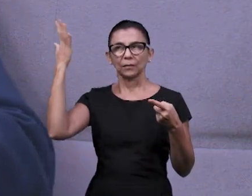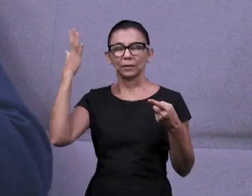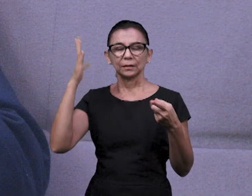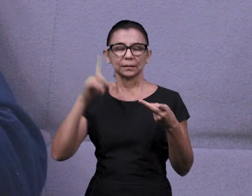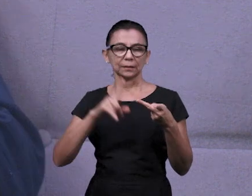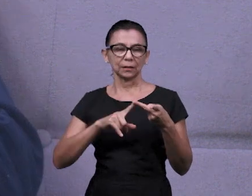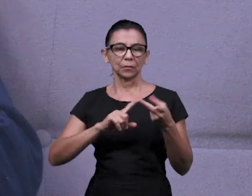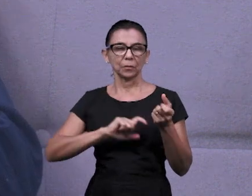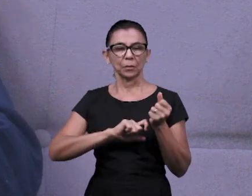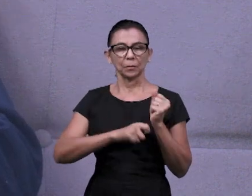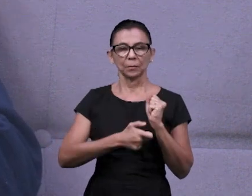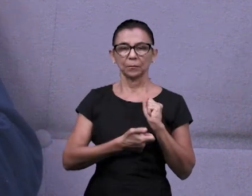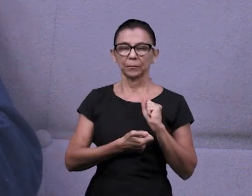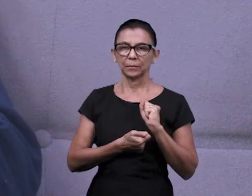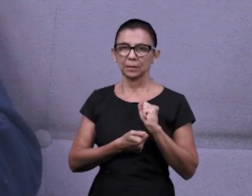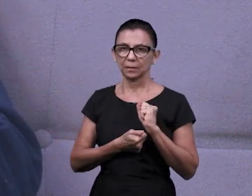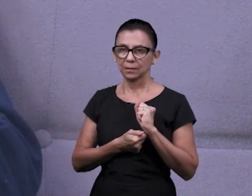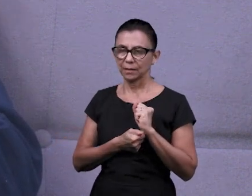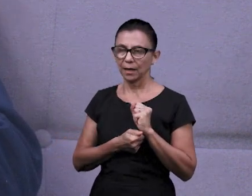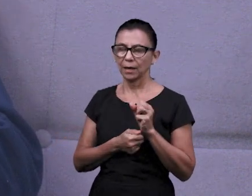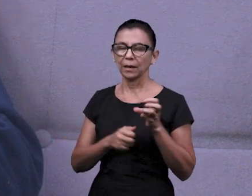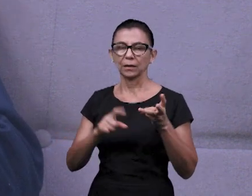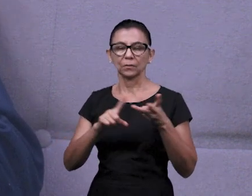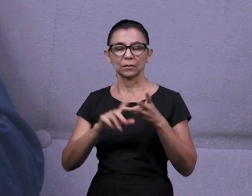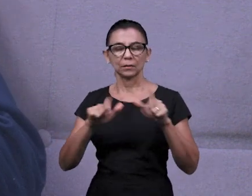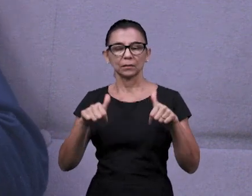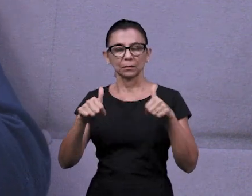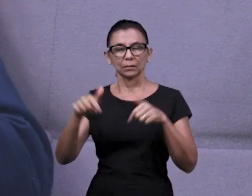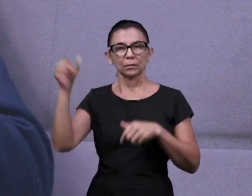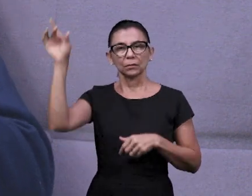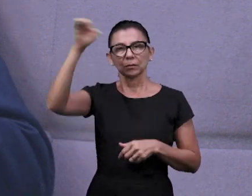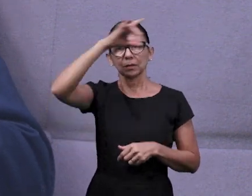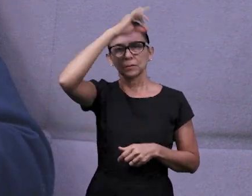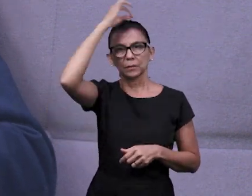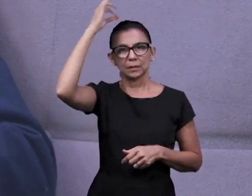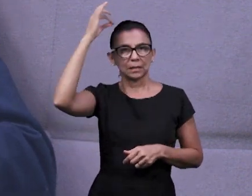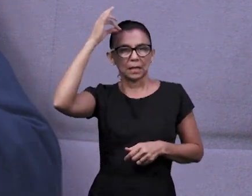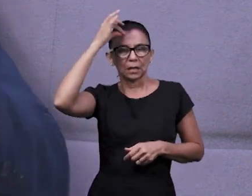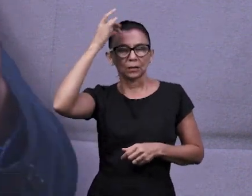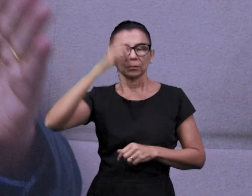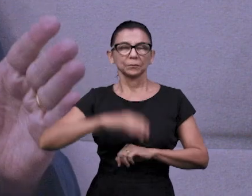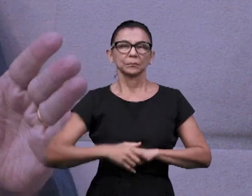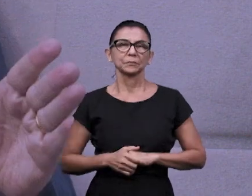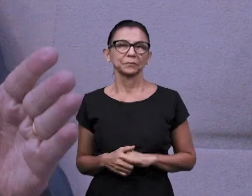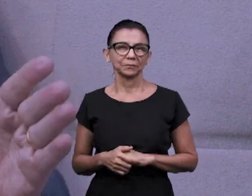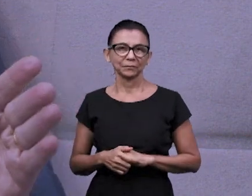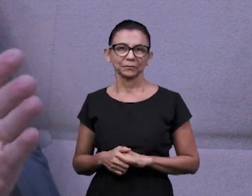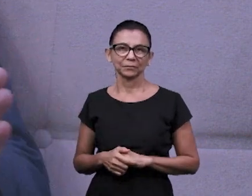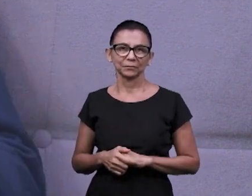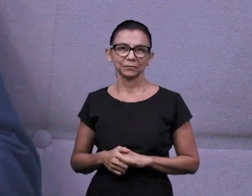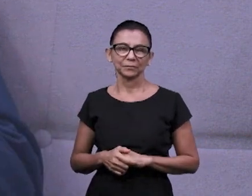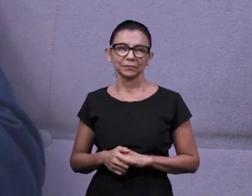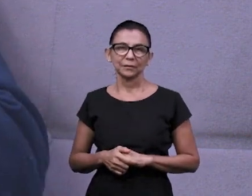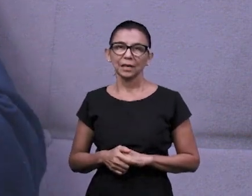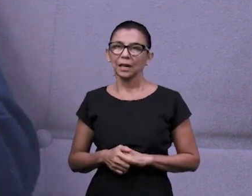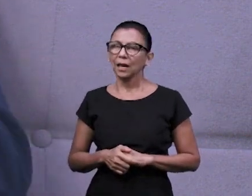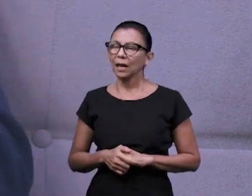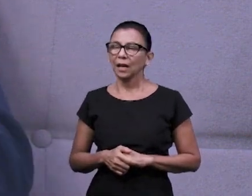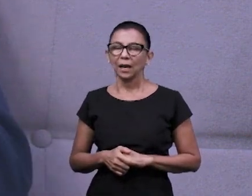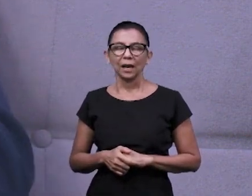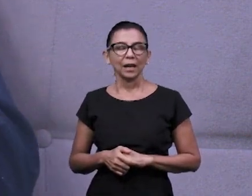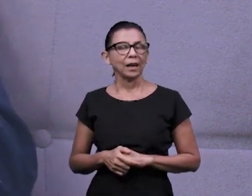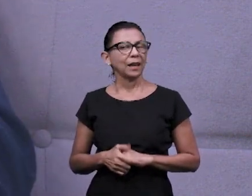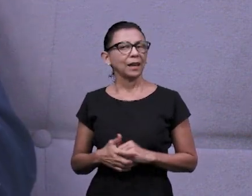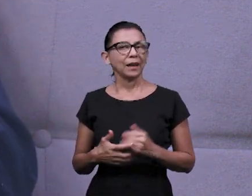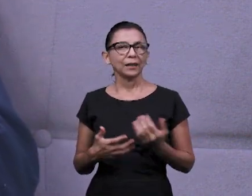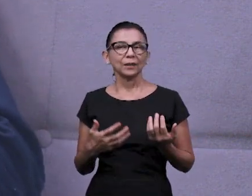mystère et l'opération du Saint-Esprit. Il n'a pas moyen de dissocier cela de la mort et résurrection